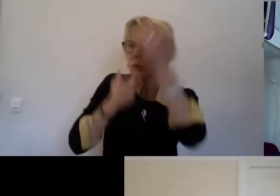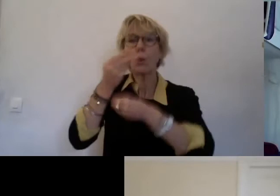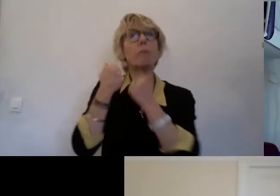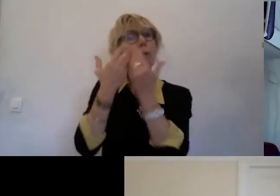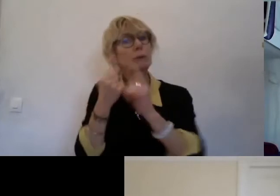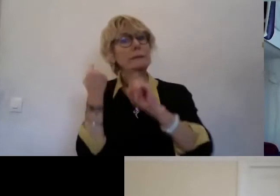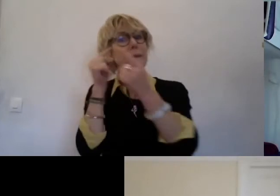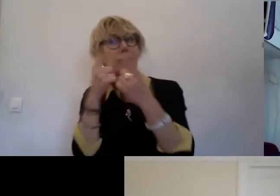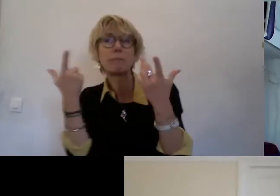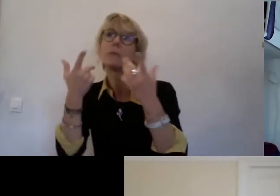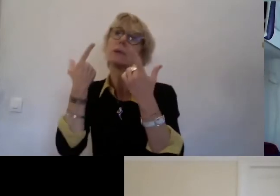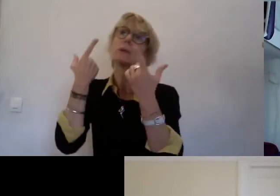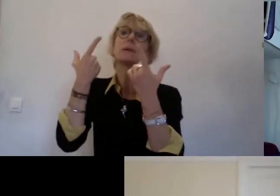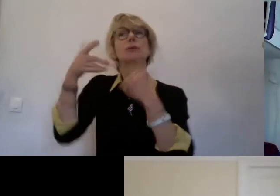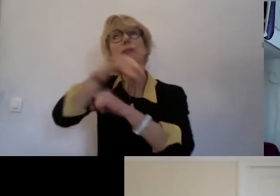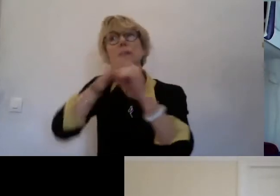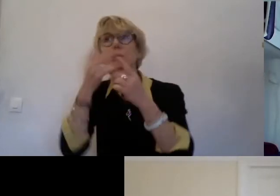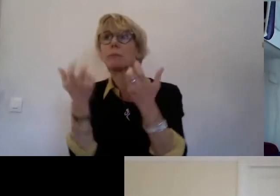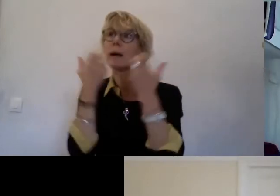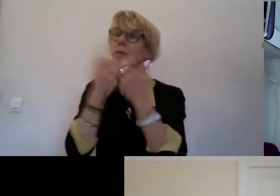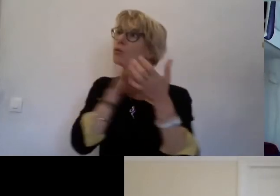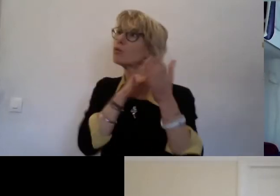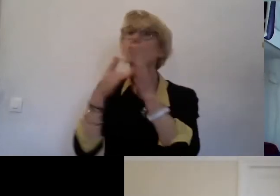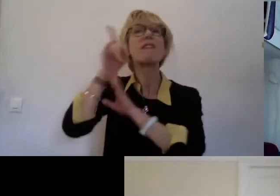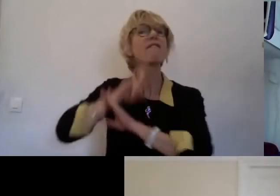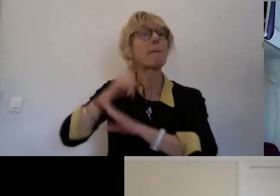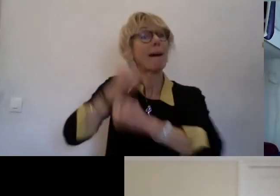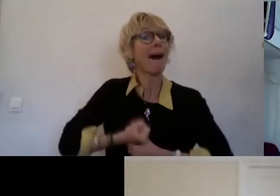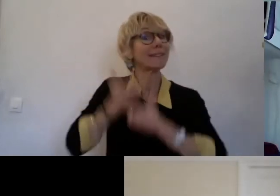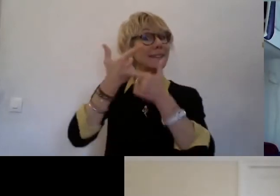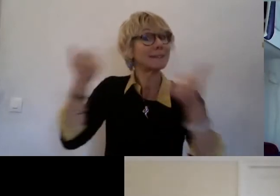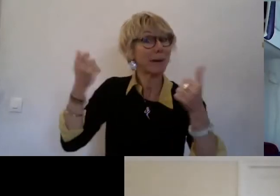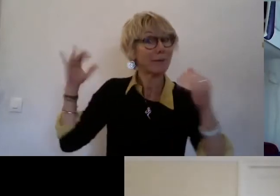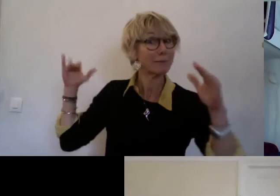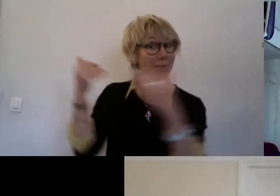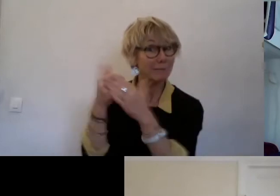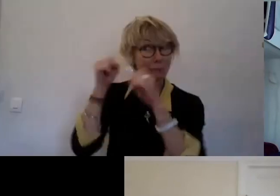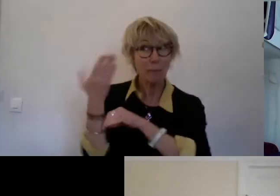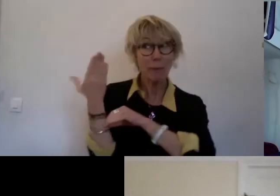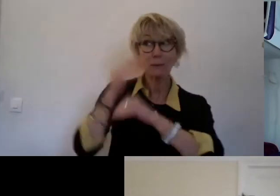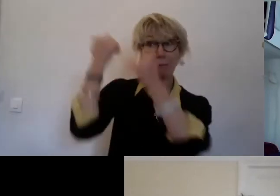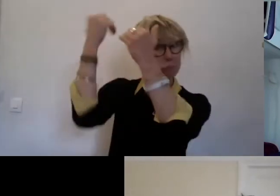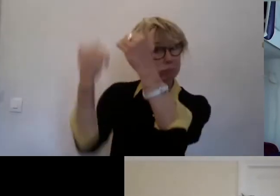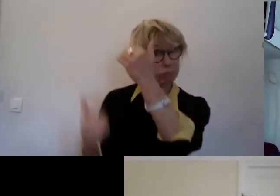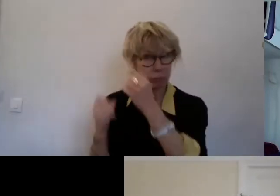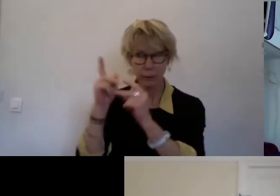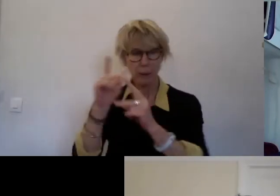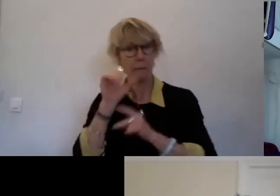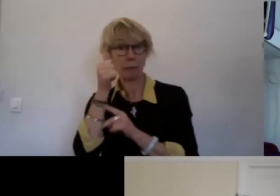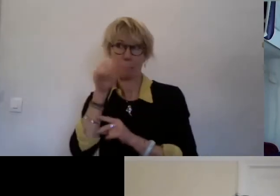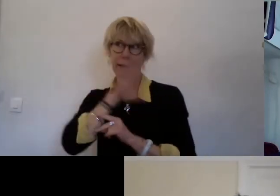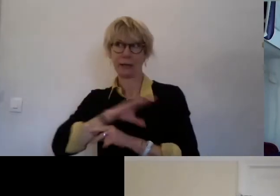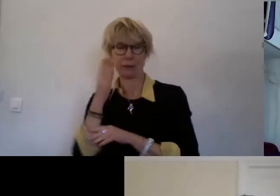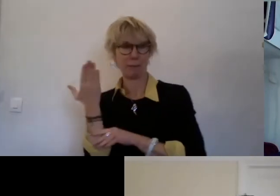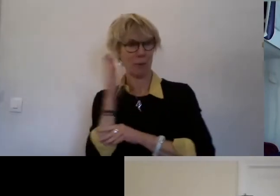des femmes et la présence des femmes artistes. Suite à ces premiers essais, en fait, on s'est rendu compte que